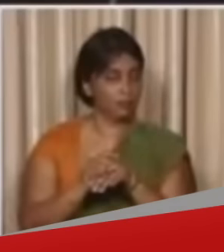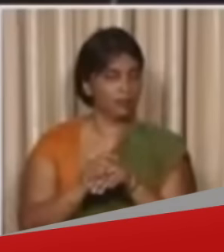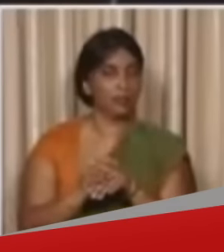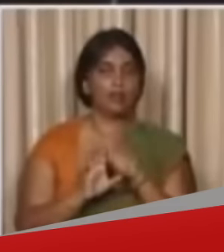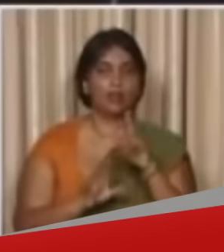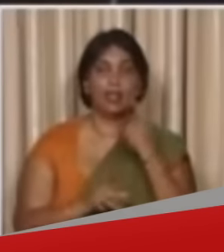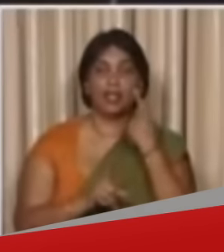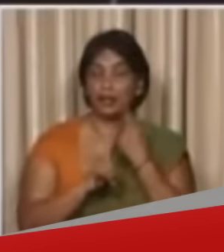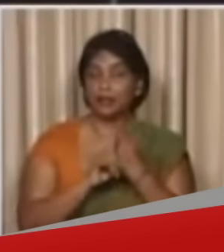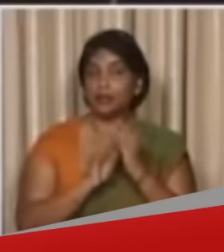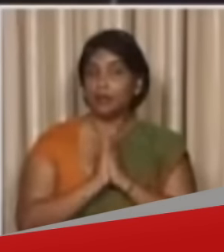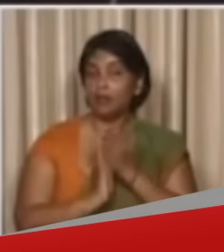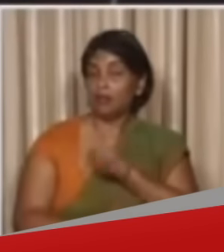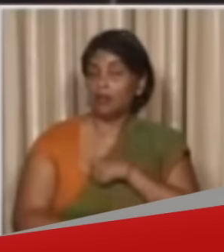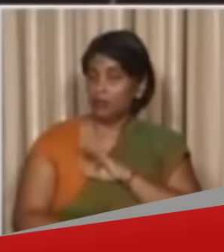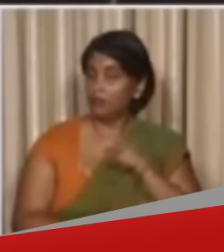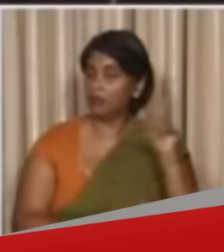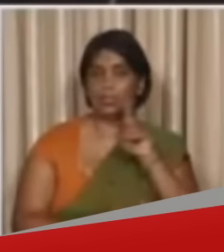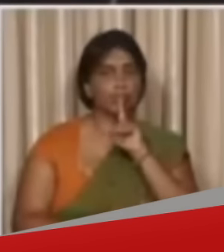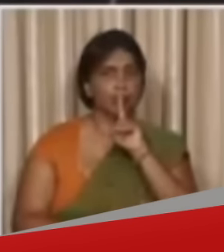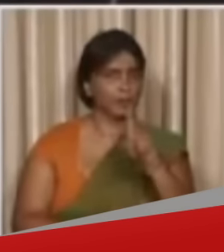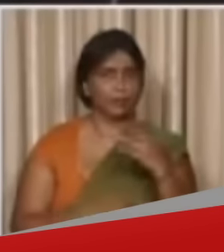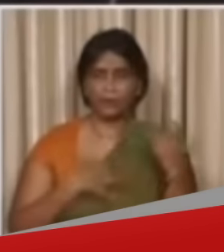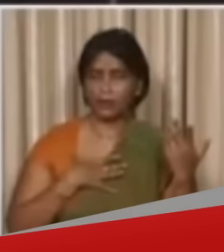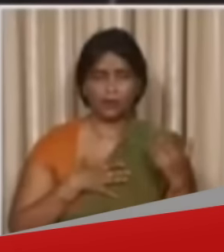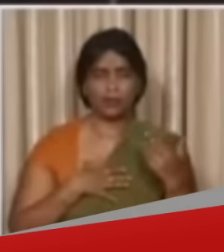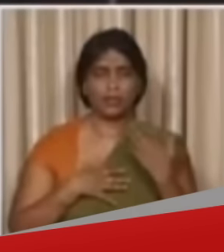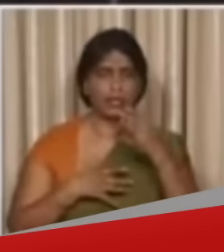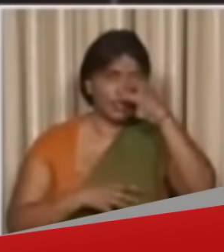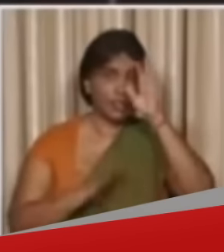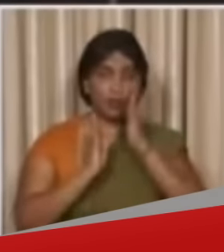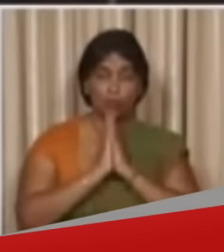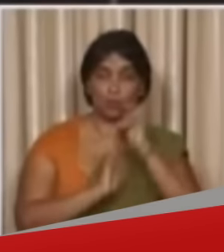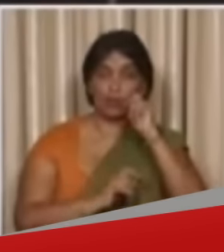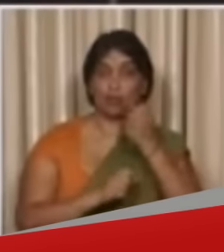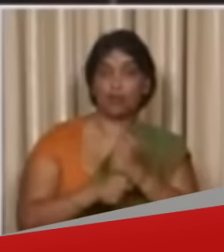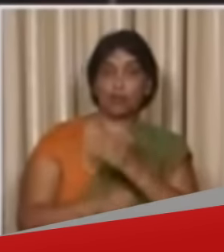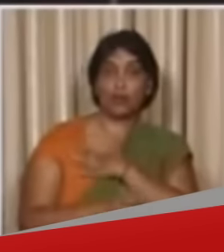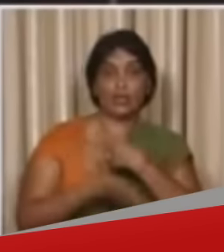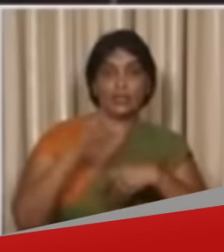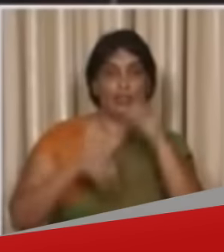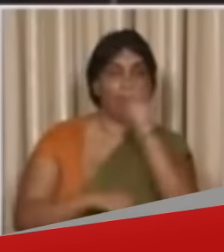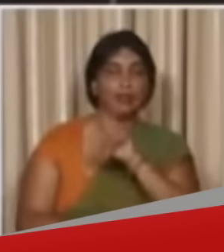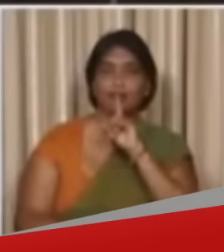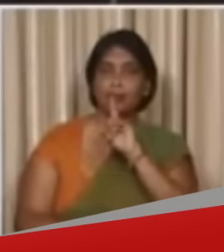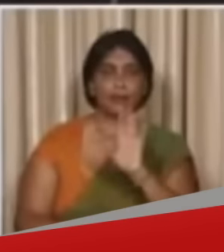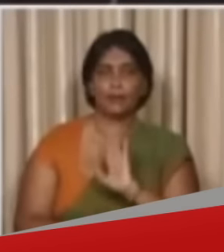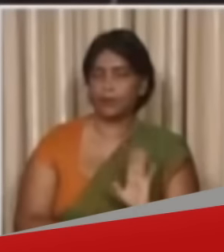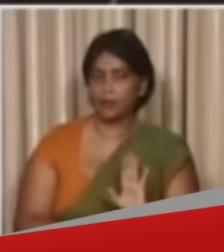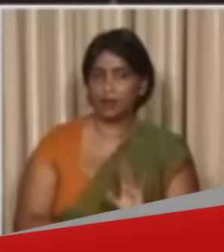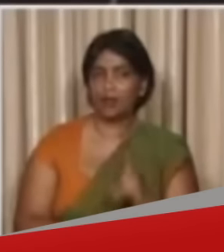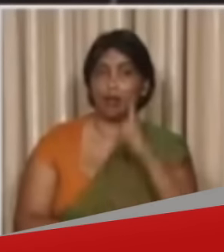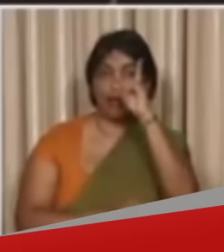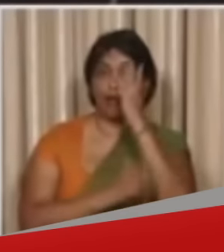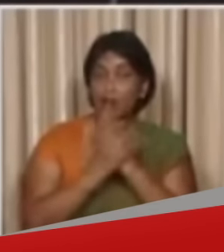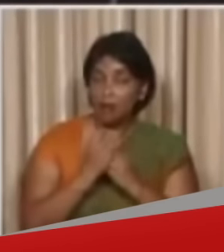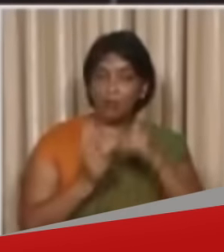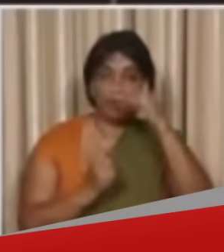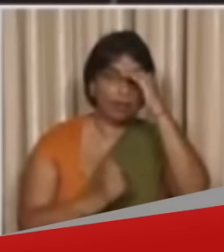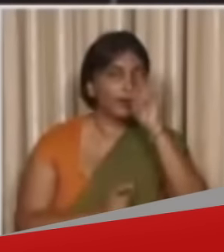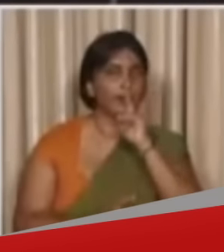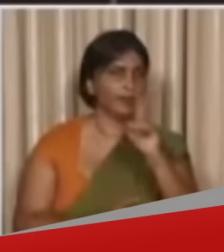අස්කිරි මල්ලති නායක හාමුදුරුවෝ ප්‍රකාශ කරේ නැහැ සිංහල බෞද්ධ ජනතාව කියලා ගෝඨාභයට ඡන්ද දෙන්න කියලා. එහෙම ආගමික නායකයෝ ප්‍රකාශ